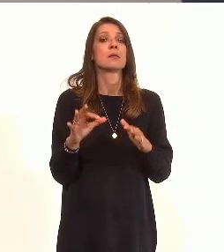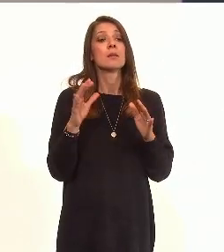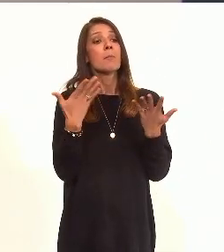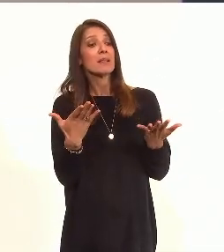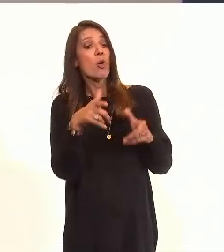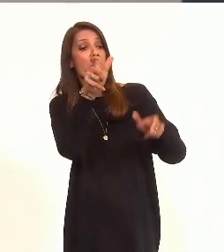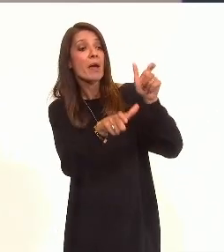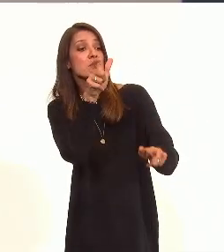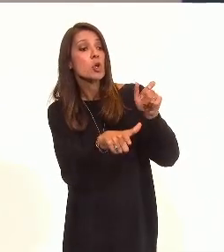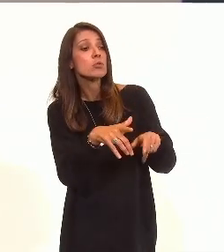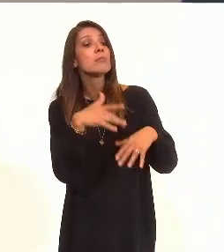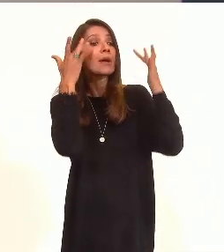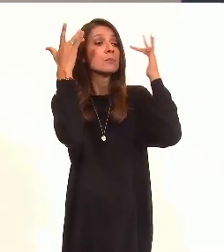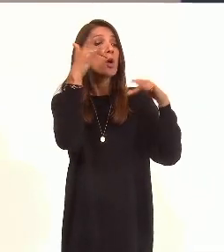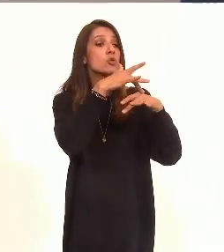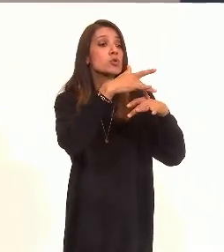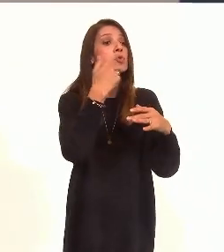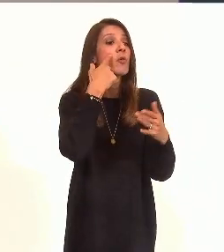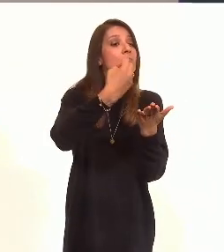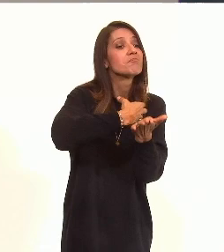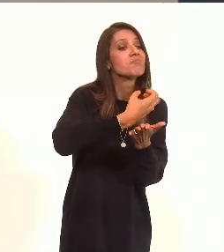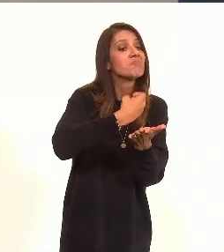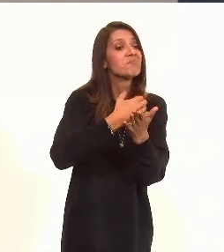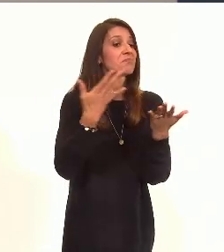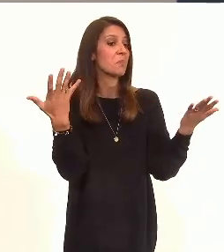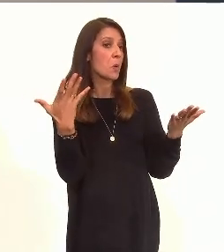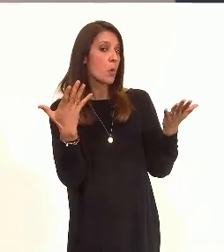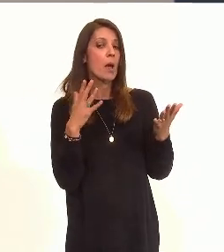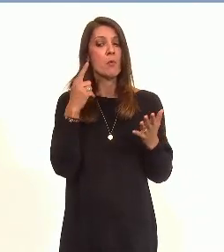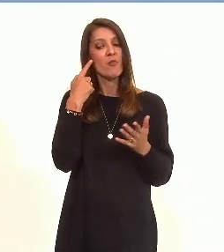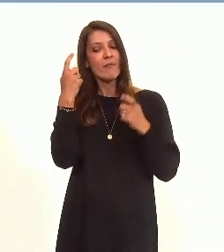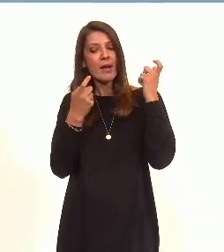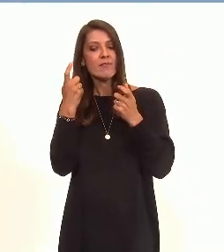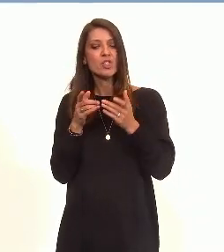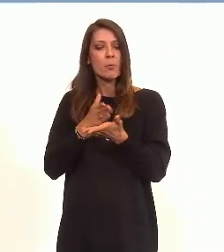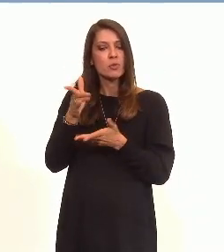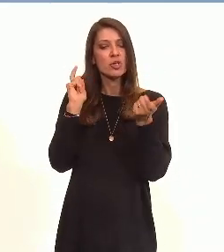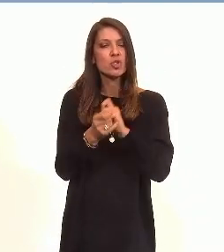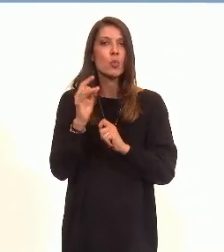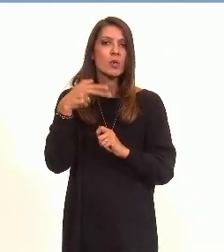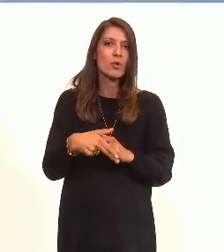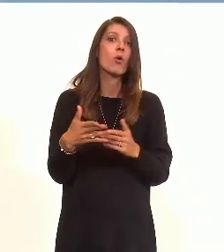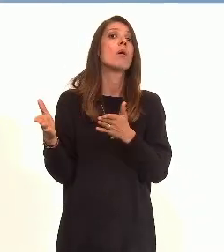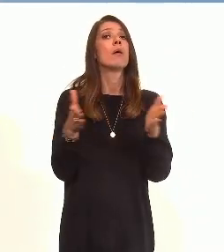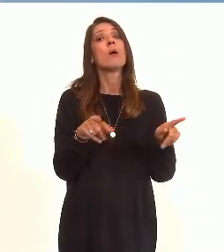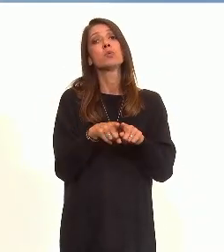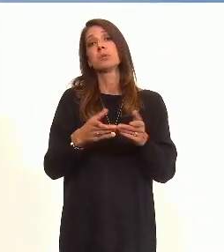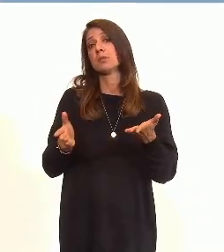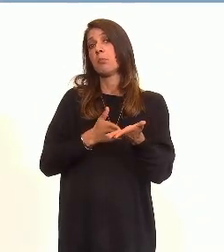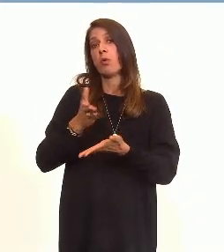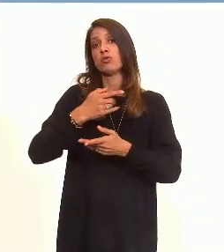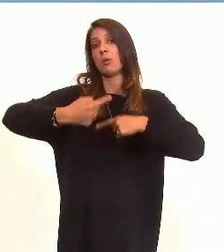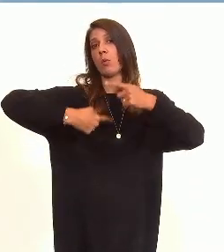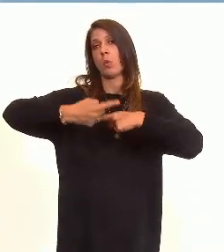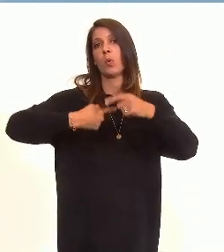d'expérience, pour pouvoir rebondir, pour pouvoir re-questionner les modalités de faire. Et puis des projets en cours. En